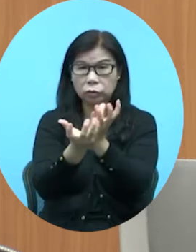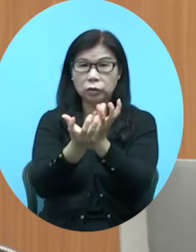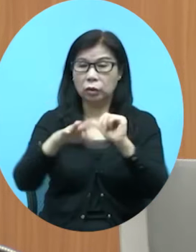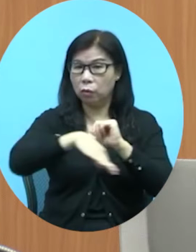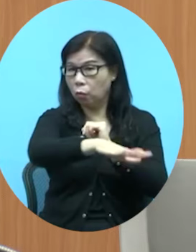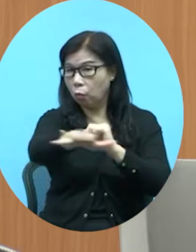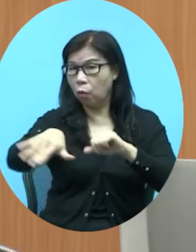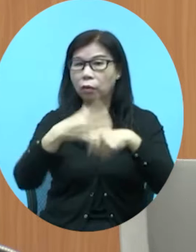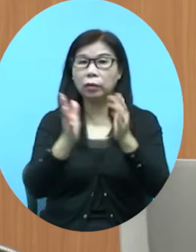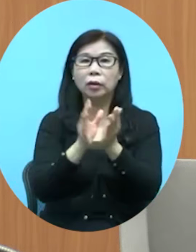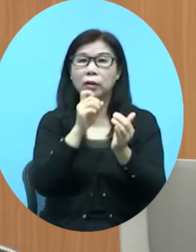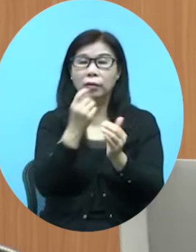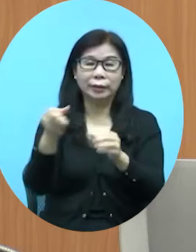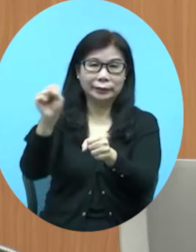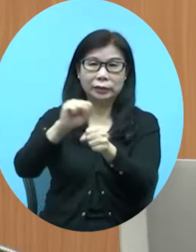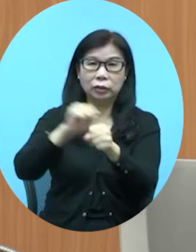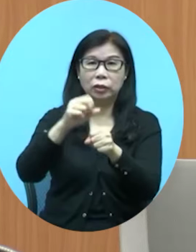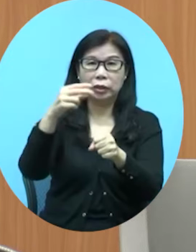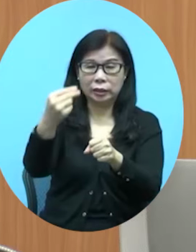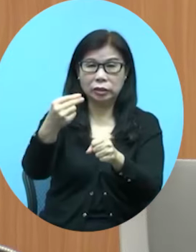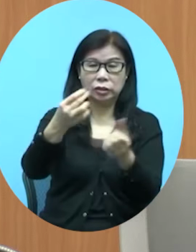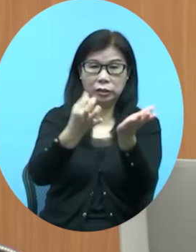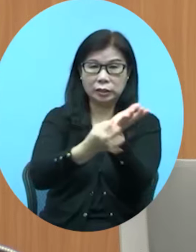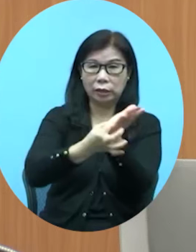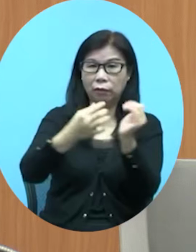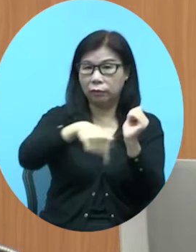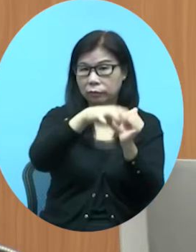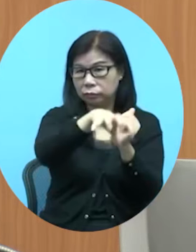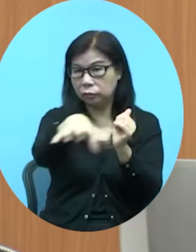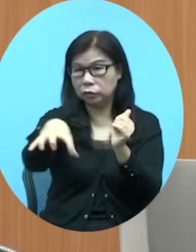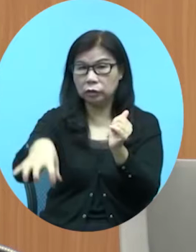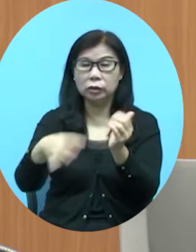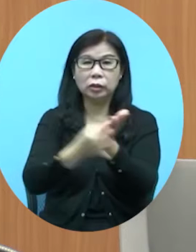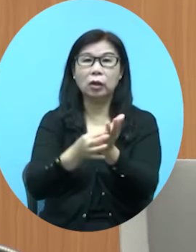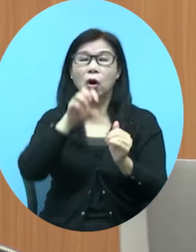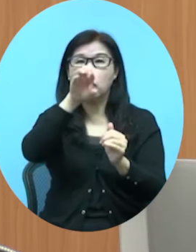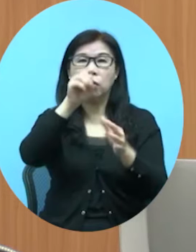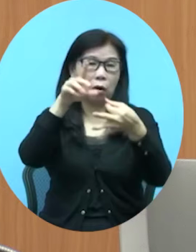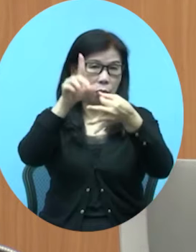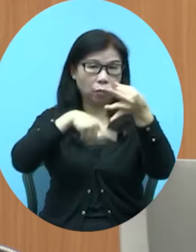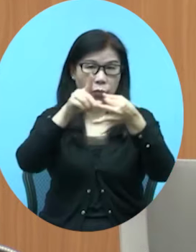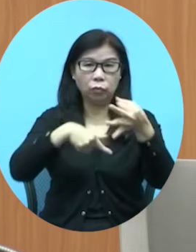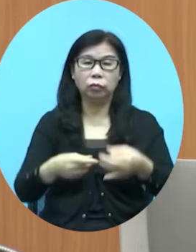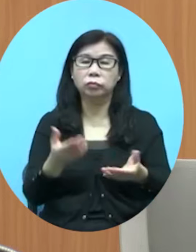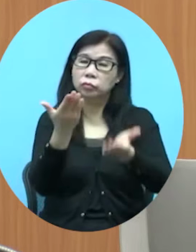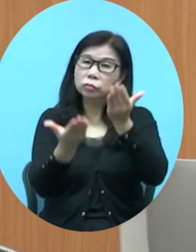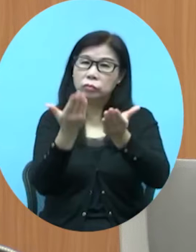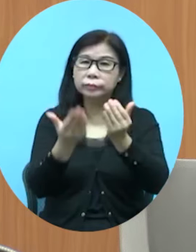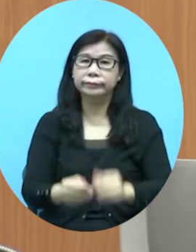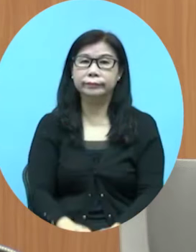了多了7個跳舞的場所我就讀一讀不過可能